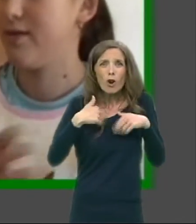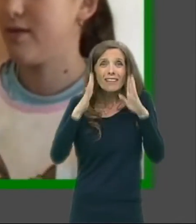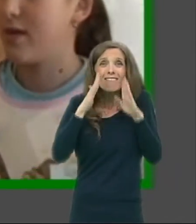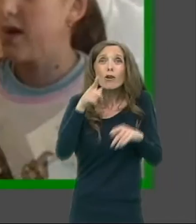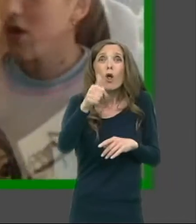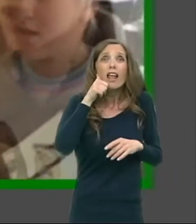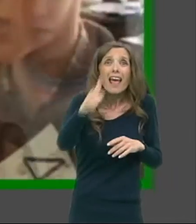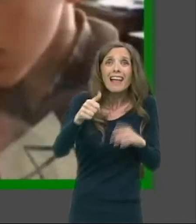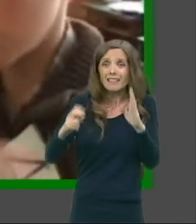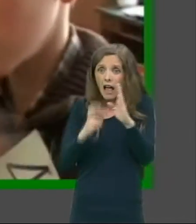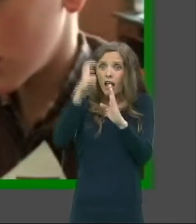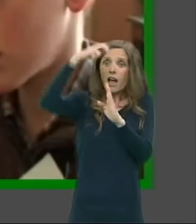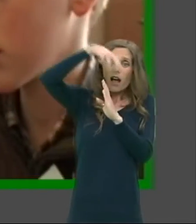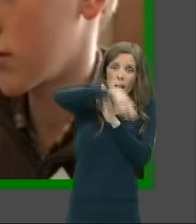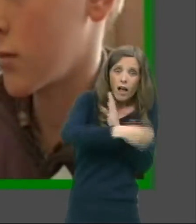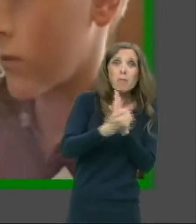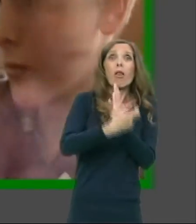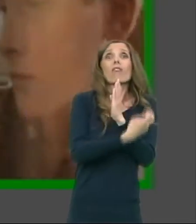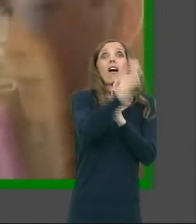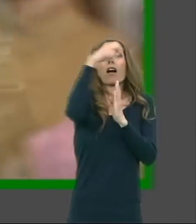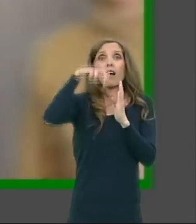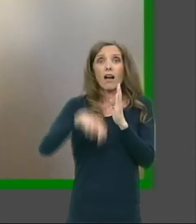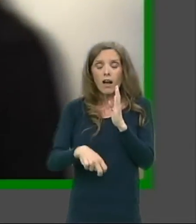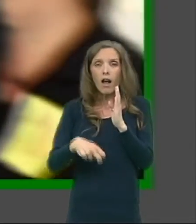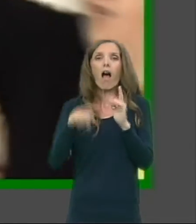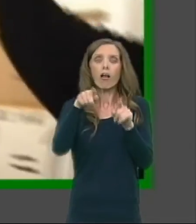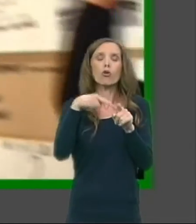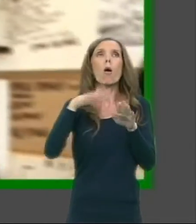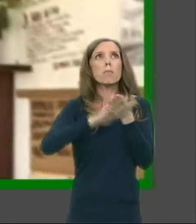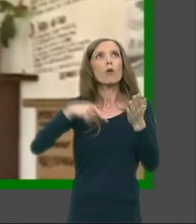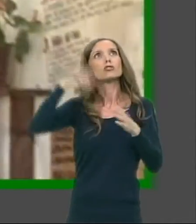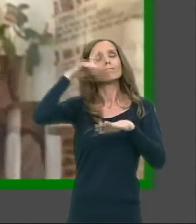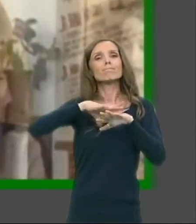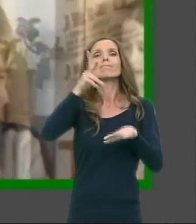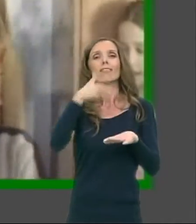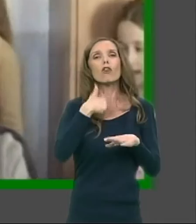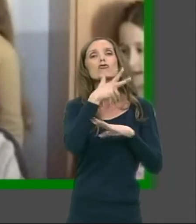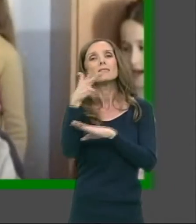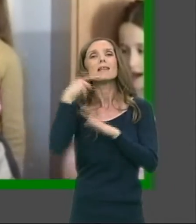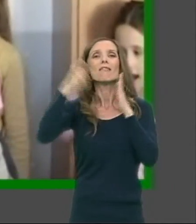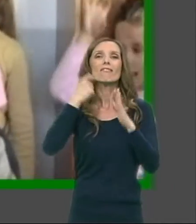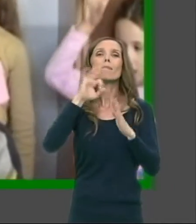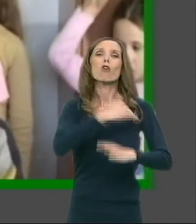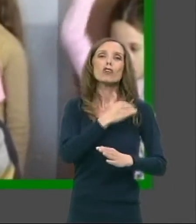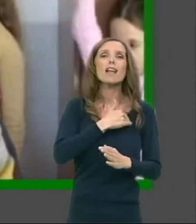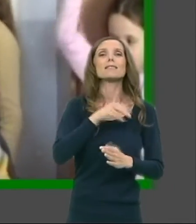eto tako se rodila ideja da napravimo film o đacima i pešacima i njihovom iskustvu.